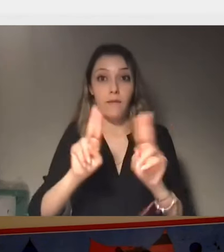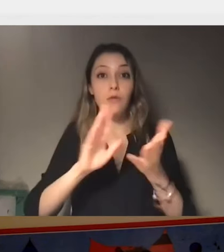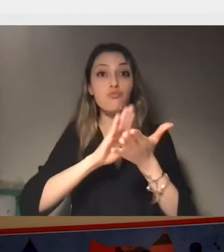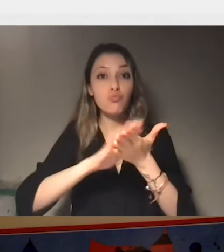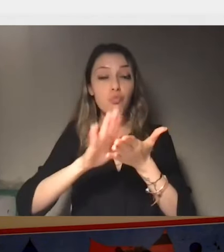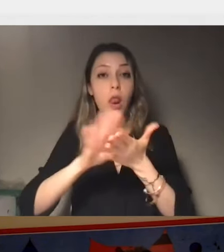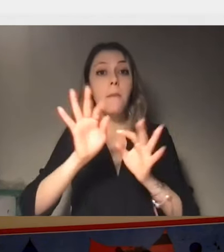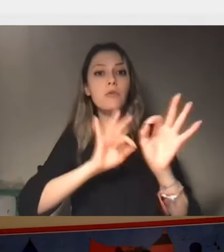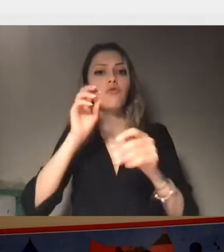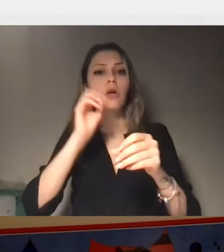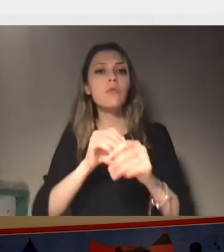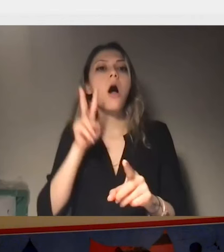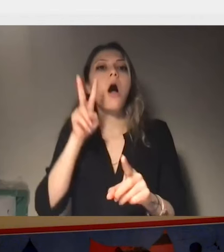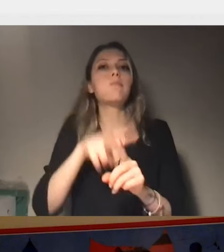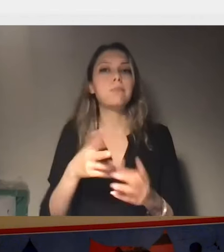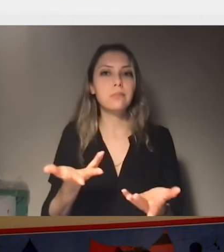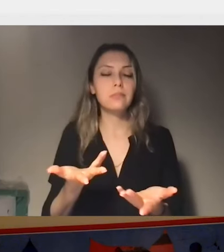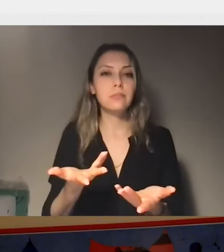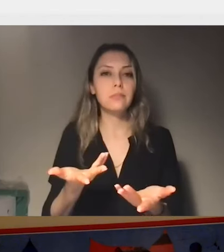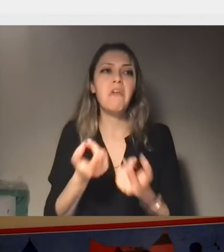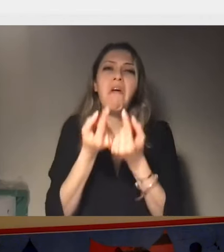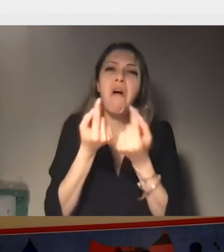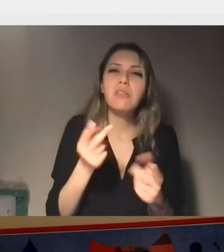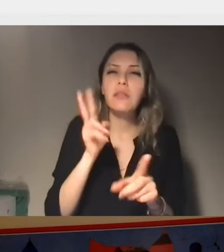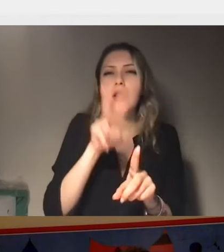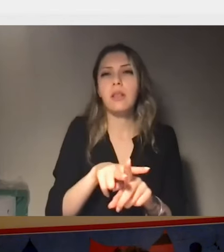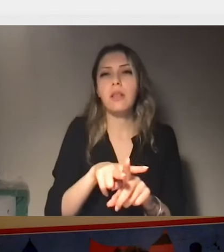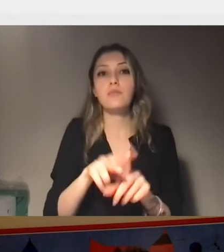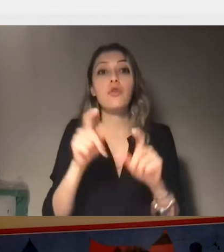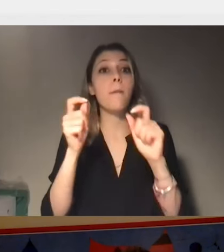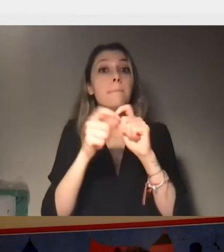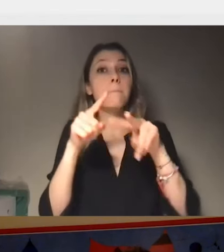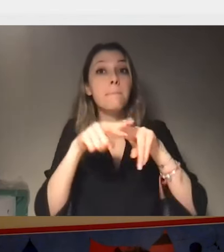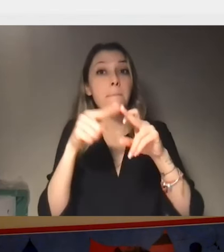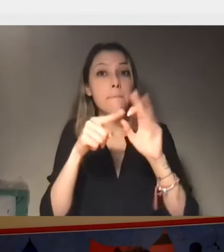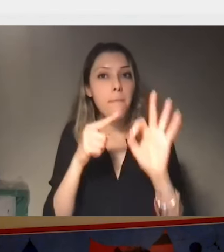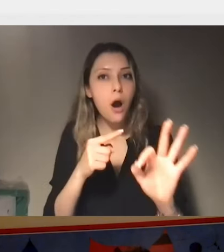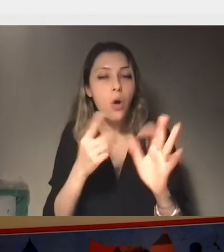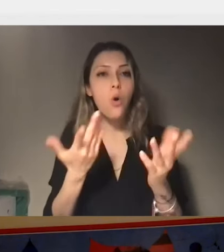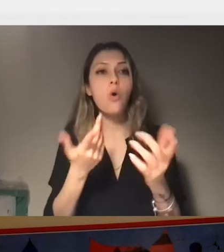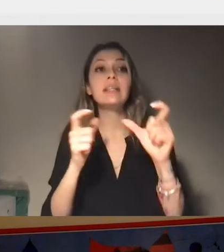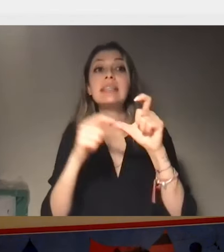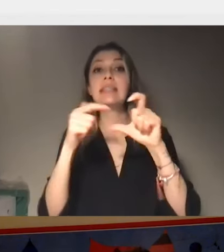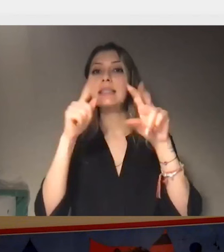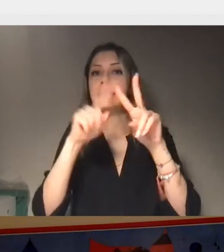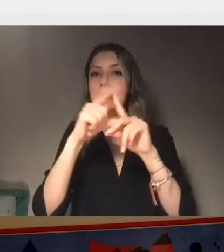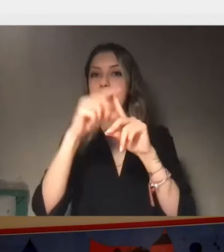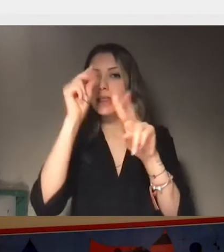almamış olan mesela ya da çok az yer almış olan barolar gibi, sendikalar gibi